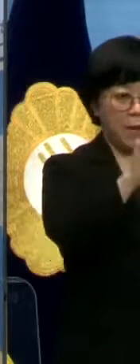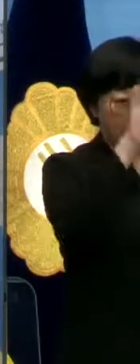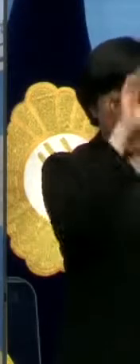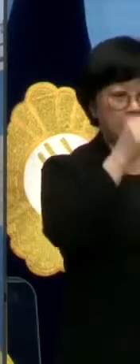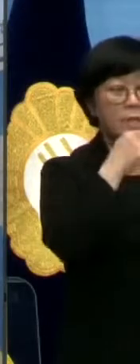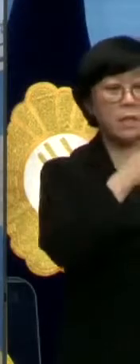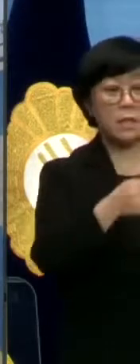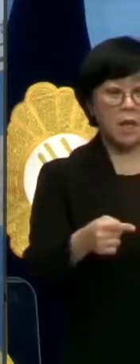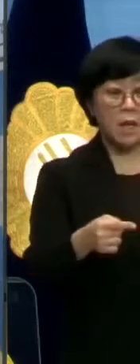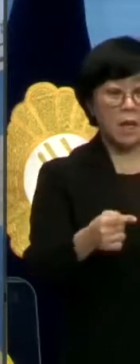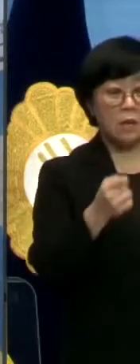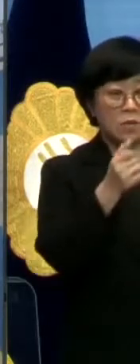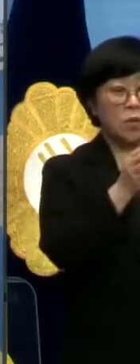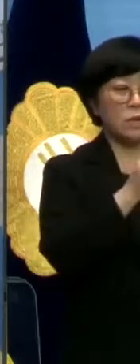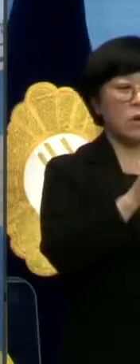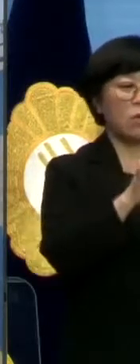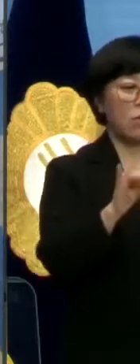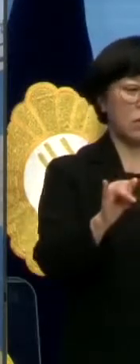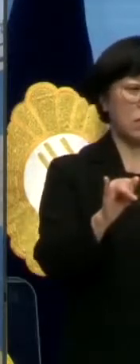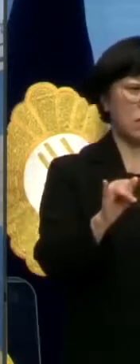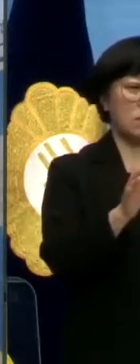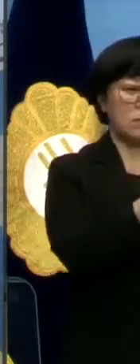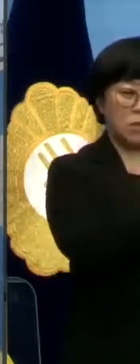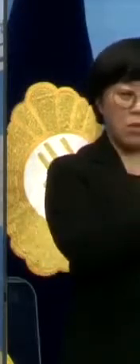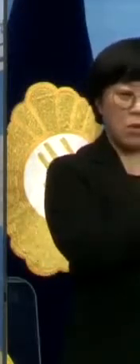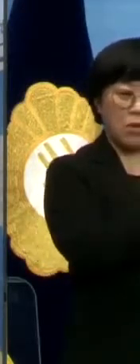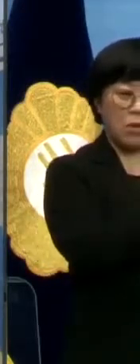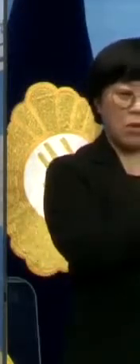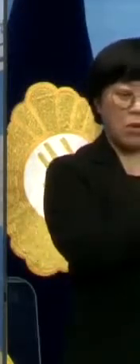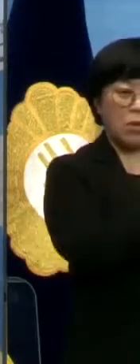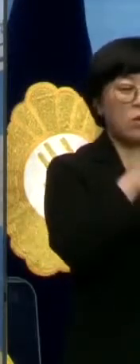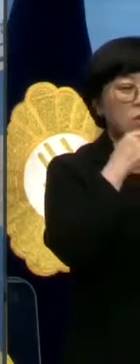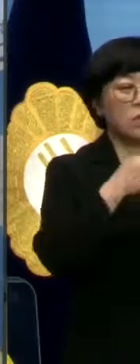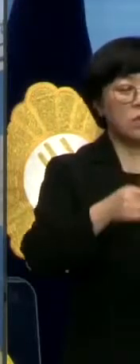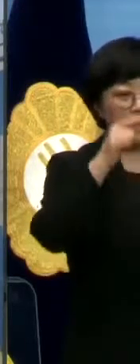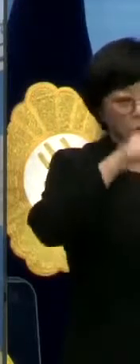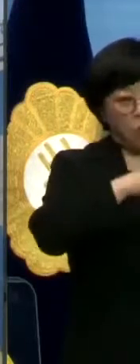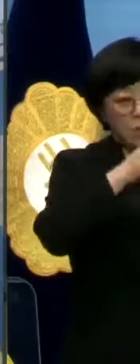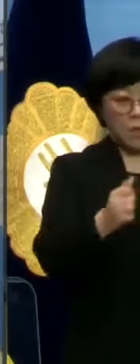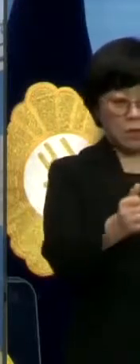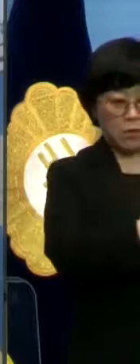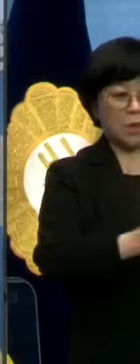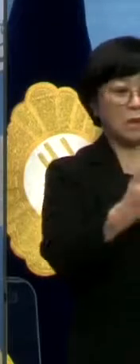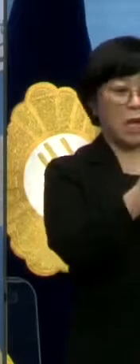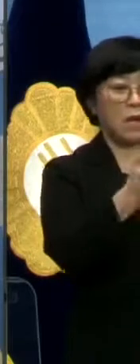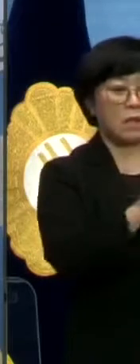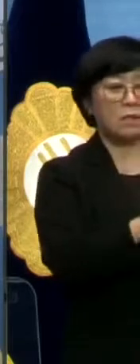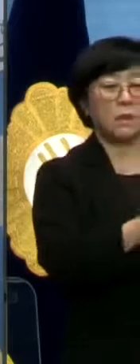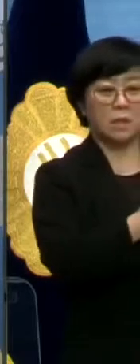피해 소상공인을 지원하는 손실보상위원회를 만들겠다.